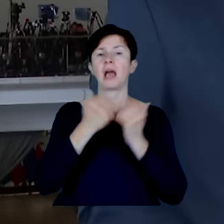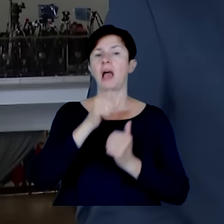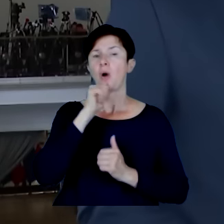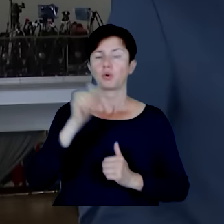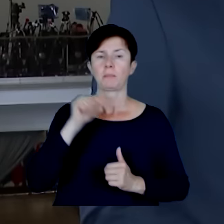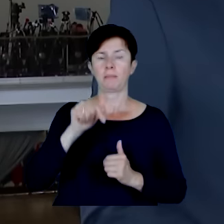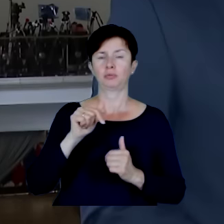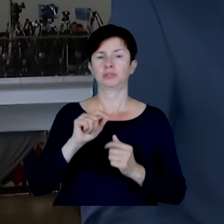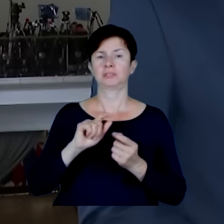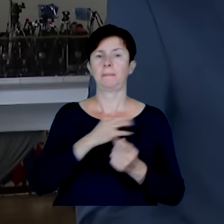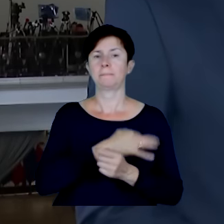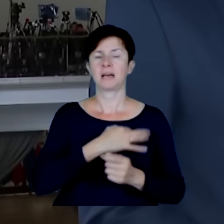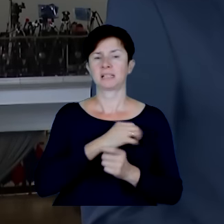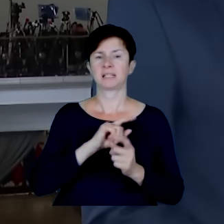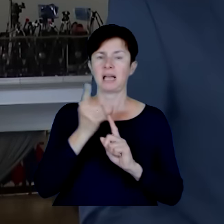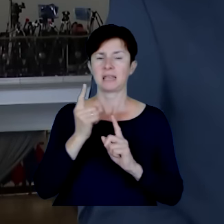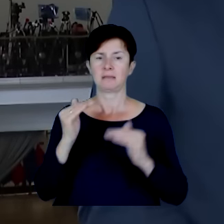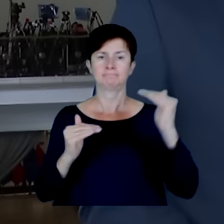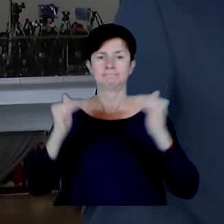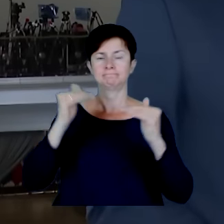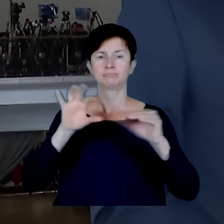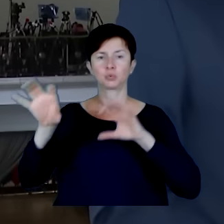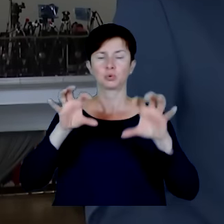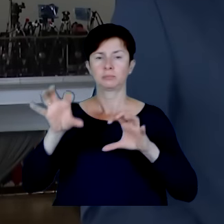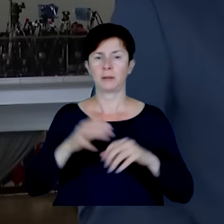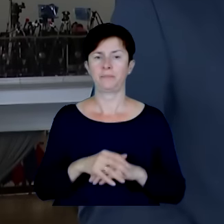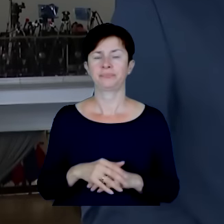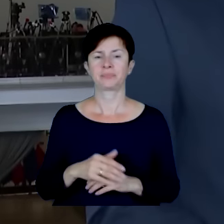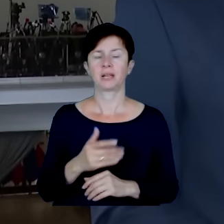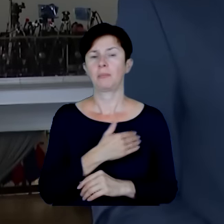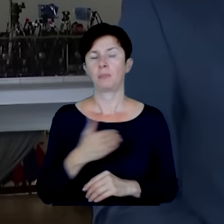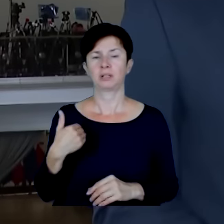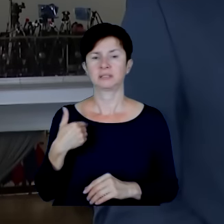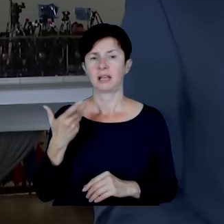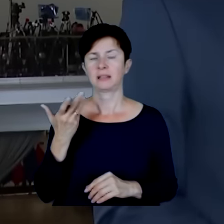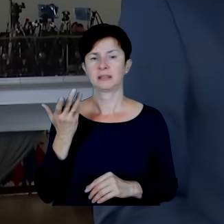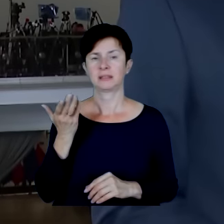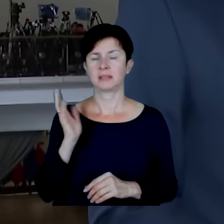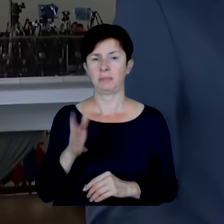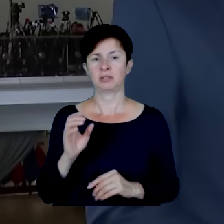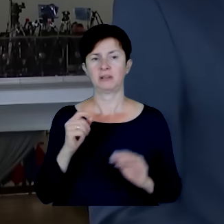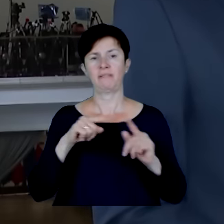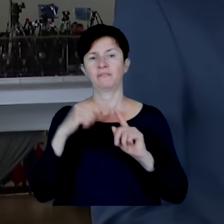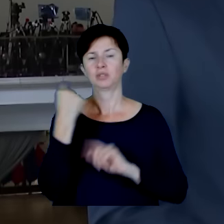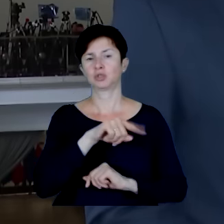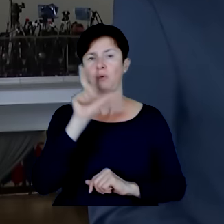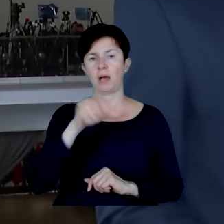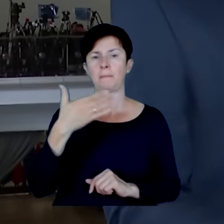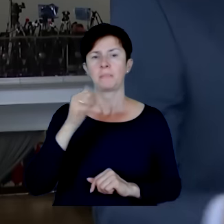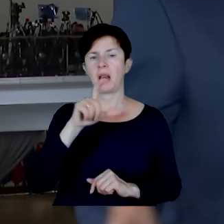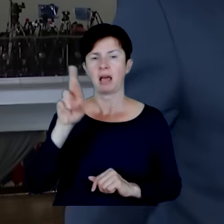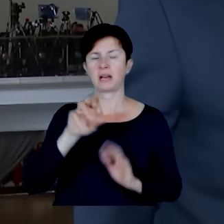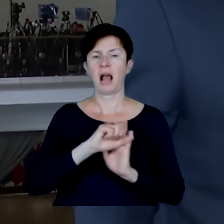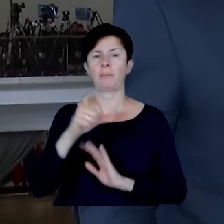że Polska nie będzie wysyłać do Unii Europejskiej takich europarlamentarzystów jak Leszek Miller czy Włodzimierz Cimoszewicz,